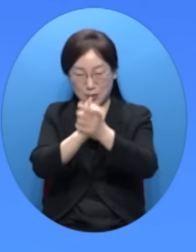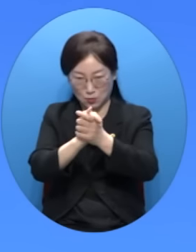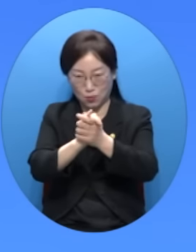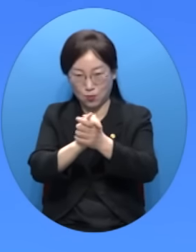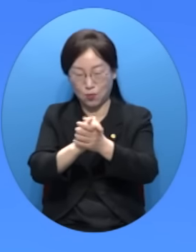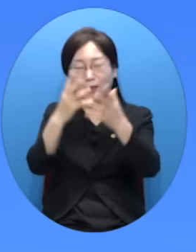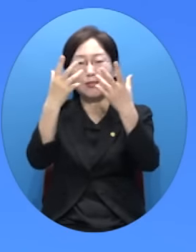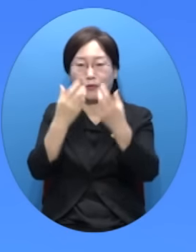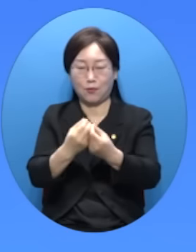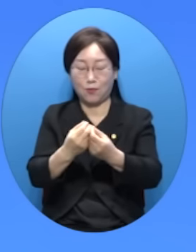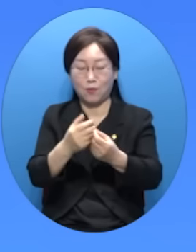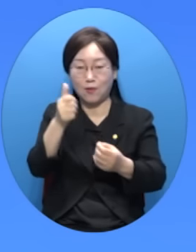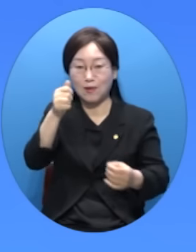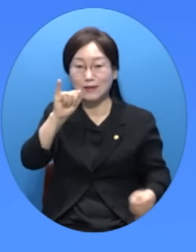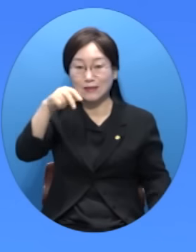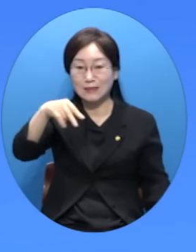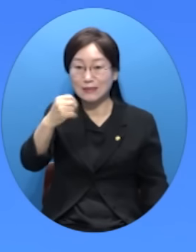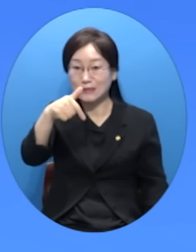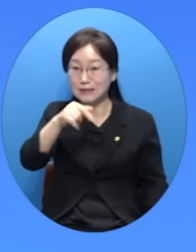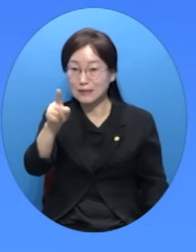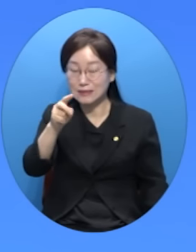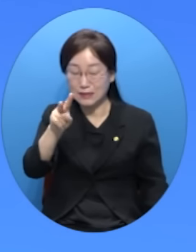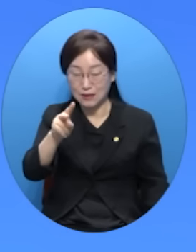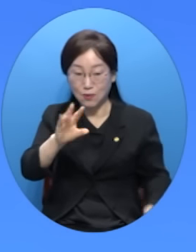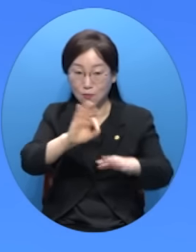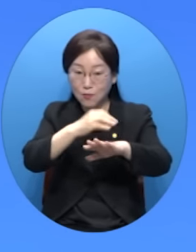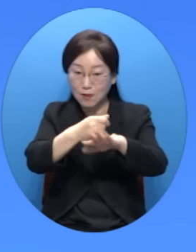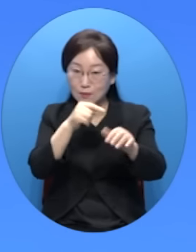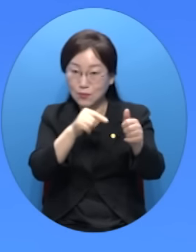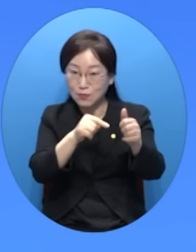왕은 남한 유다의 제13대 왕으로